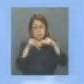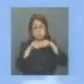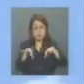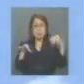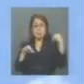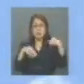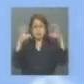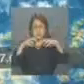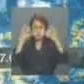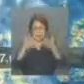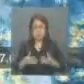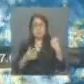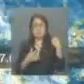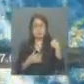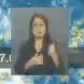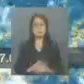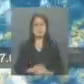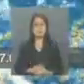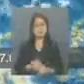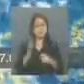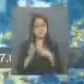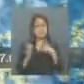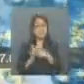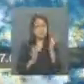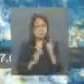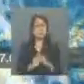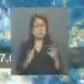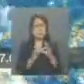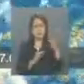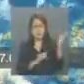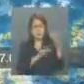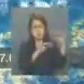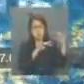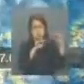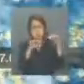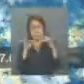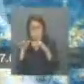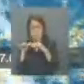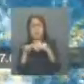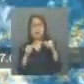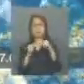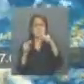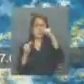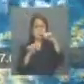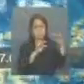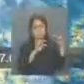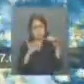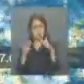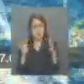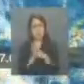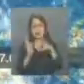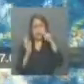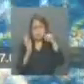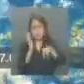หนักในบางพื้นที่ค่ะสาเหตุนั้นก็เป็นเพราะว่าบริเวณความกดอากาศสูงที่ยังคงปกคลุมบริเวณประเทศไทยและทะเลจีนใต้ประ